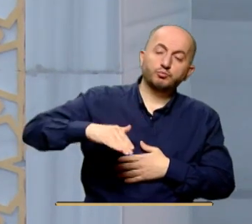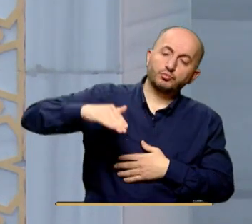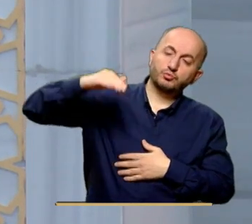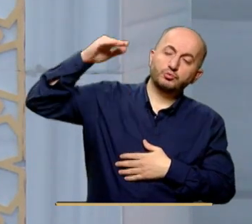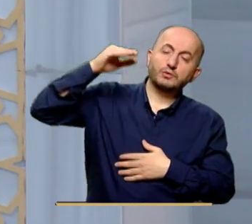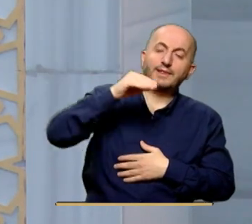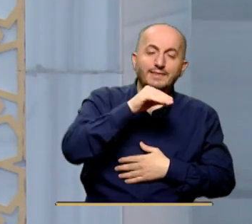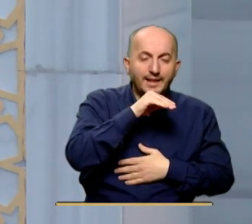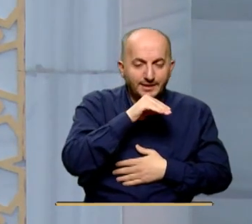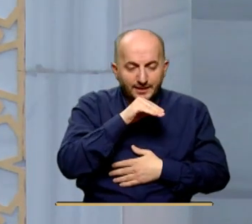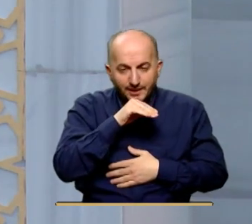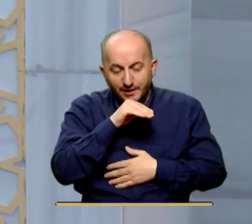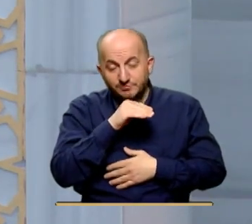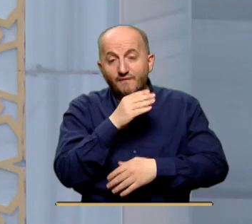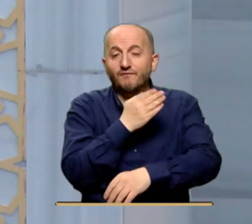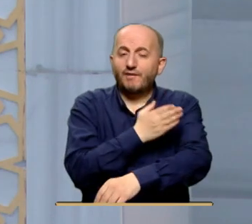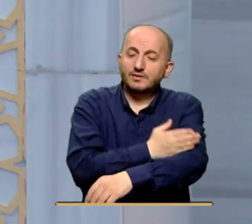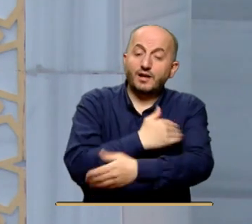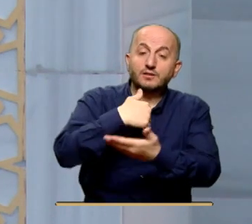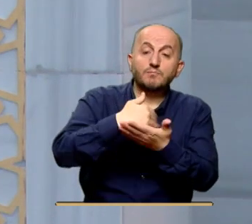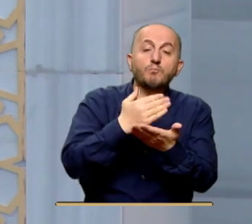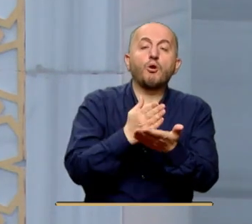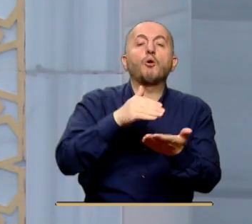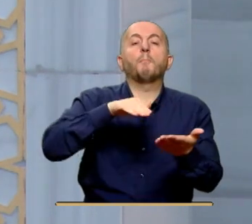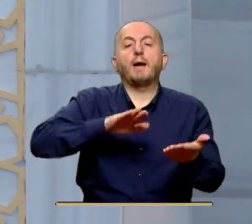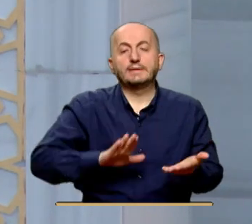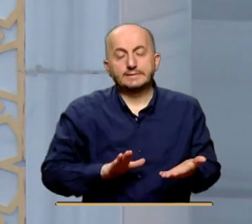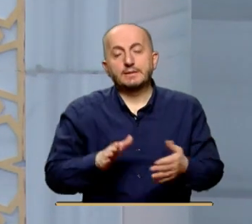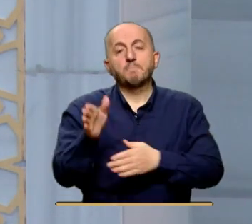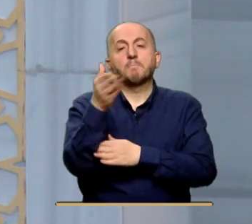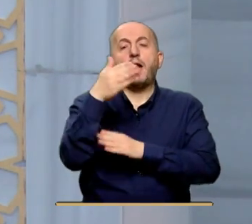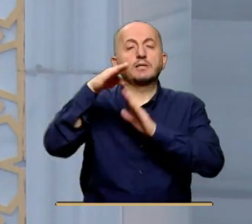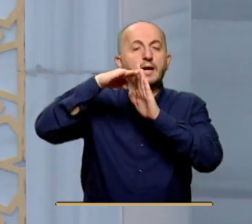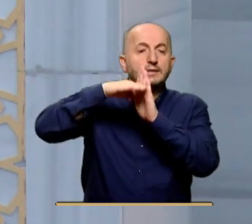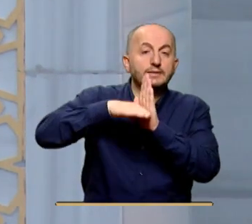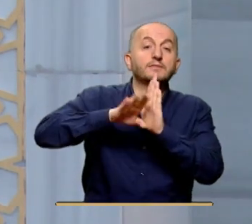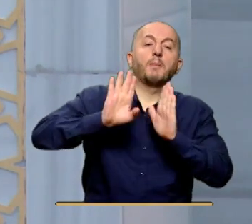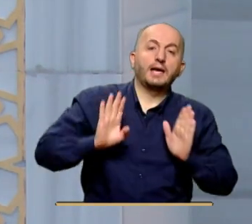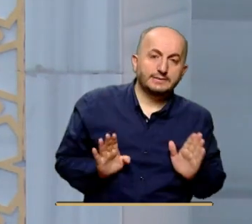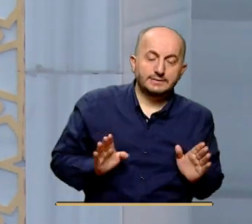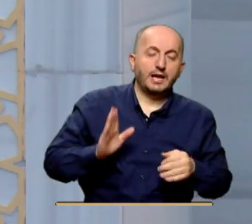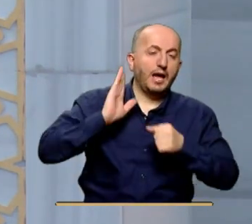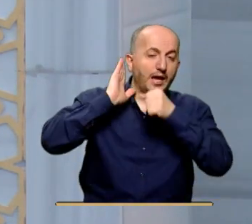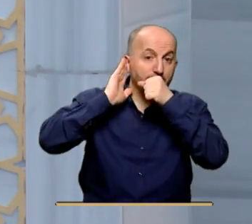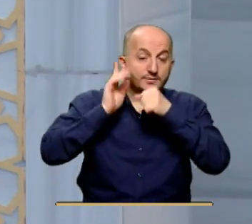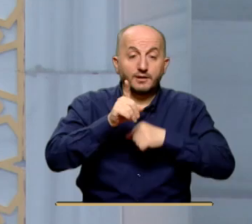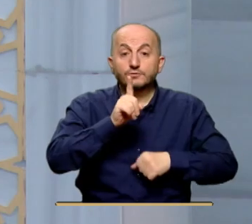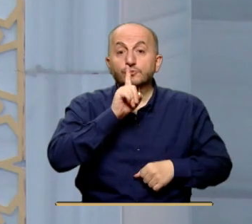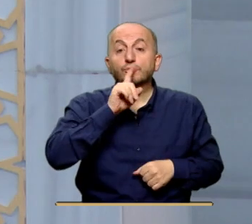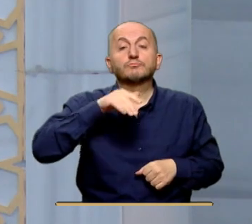büyüklerimiz, dedelerimiz, vatan bölünmez, bayrak inmez, ezan